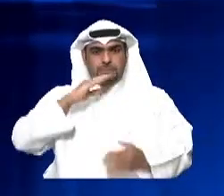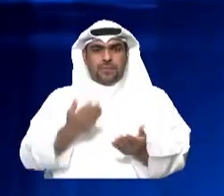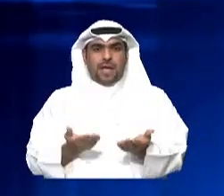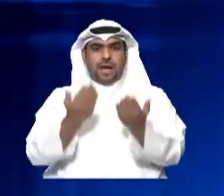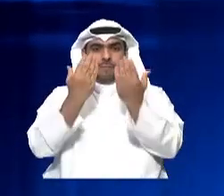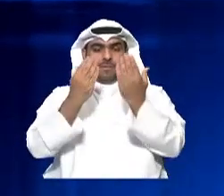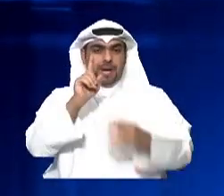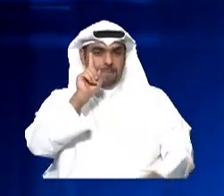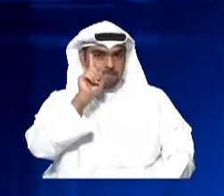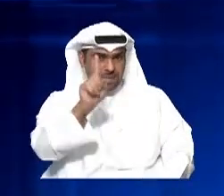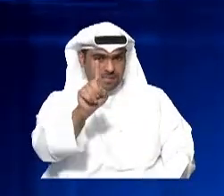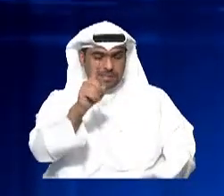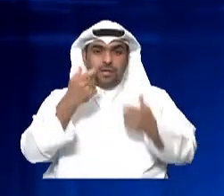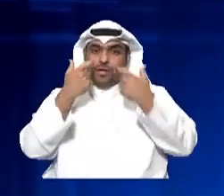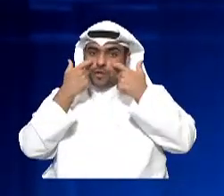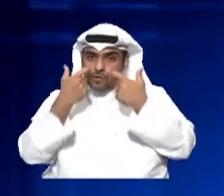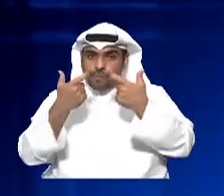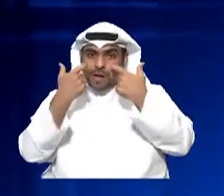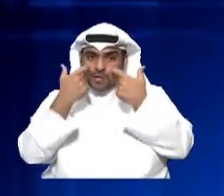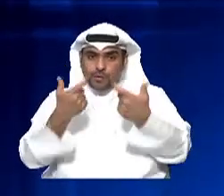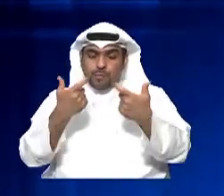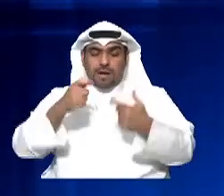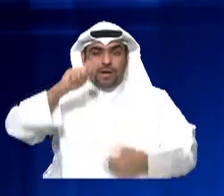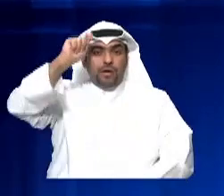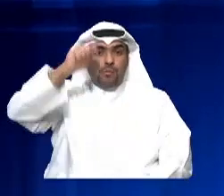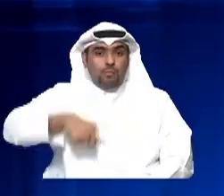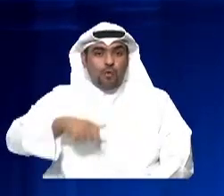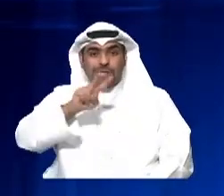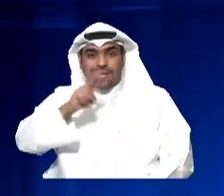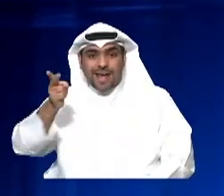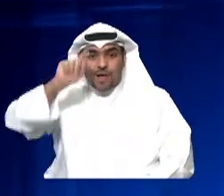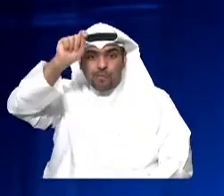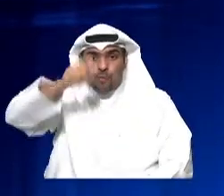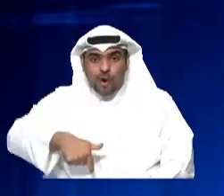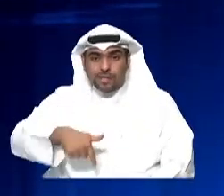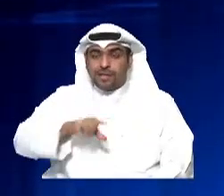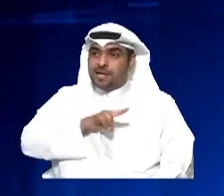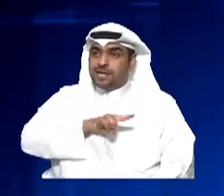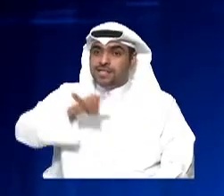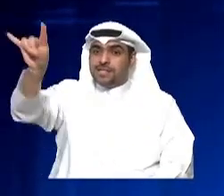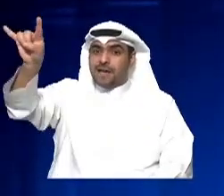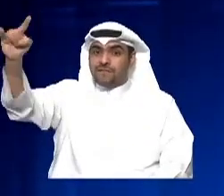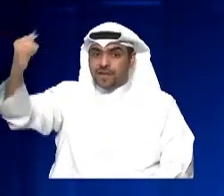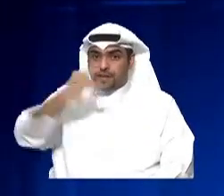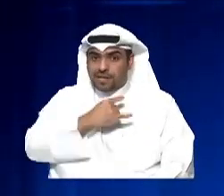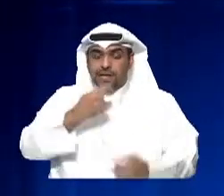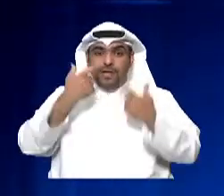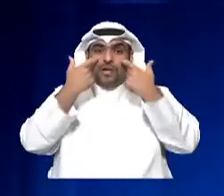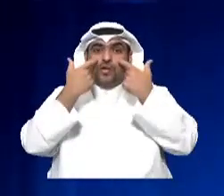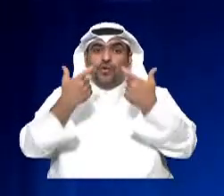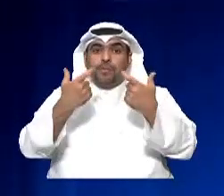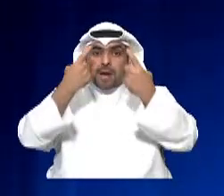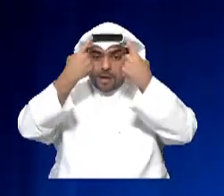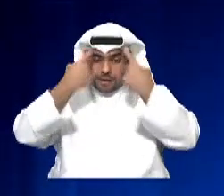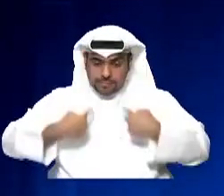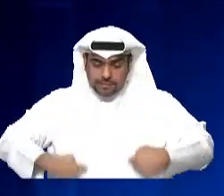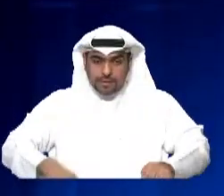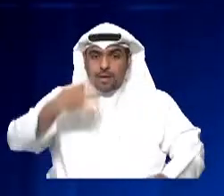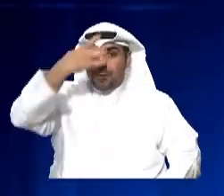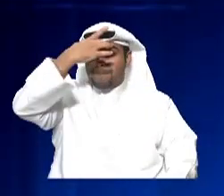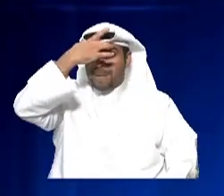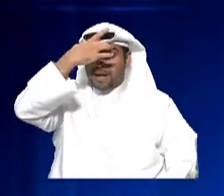اتخاذ الحيطه والحذر للمواطنين والمقيمين عند السفر لاي دوله يتفشى فيها الوباء